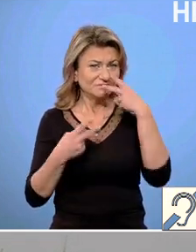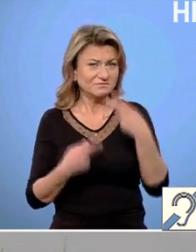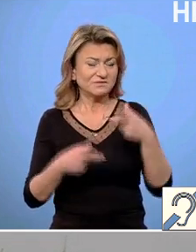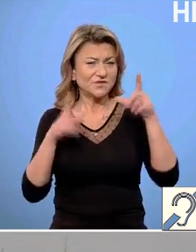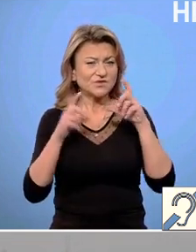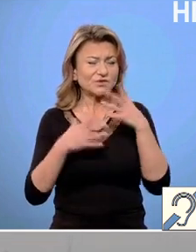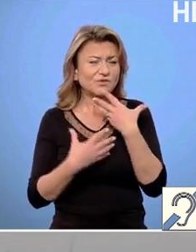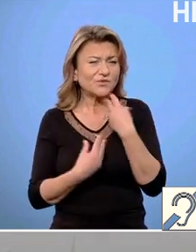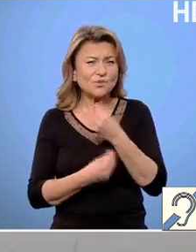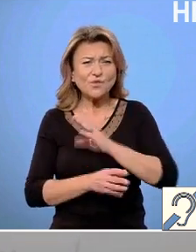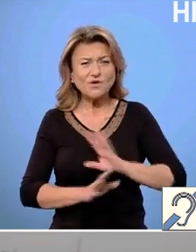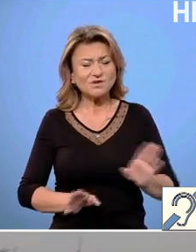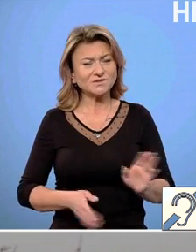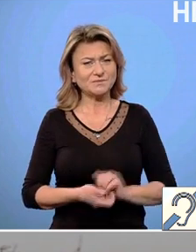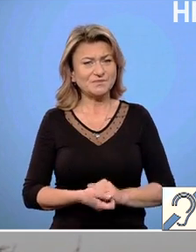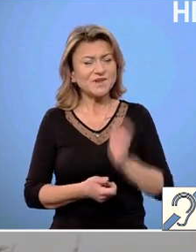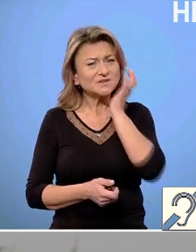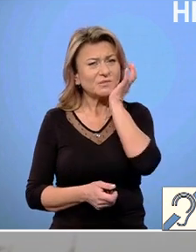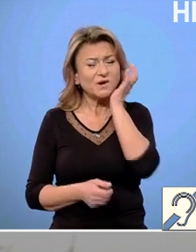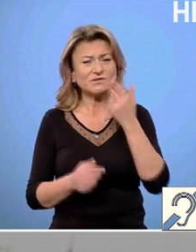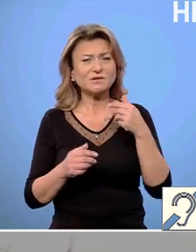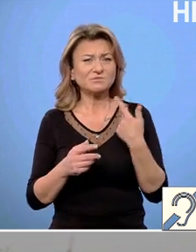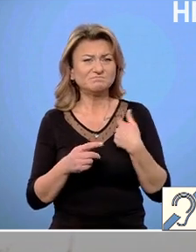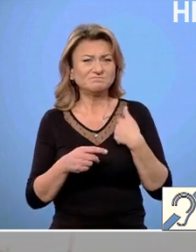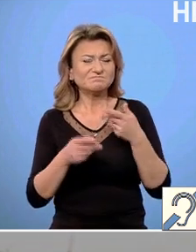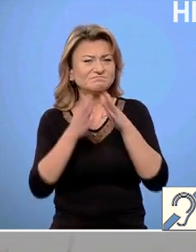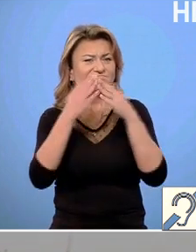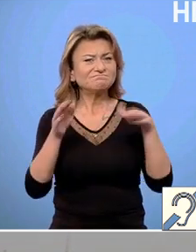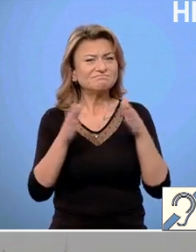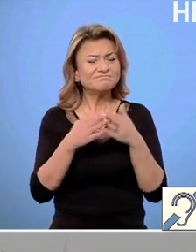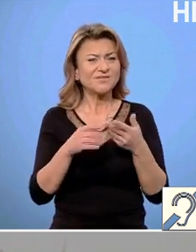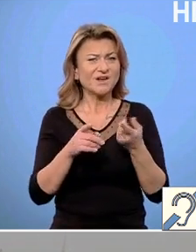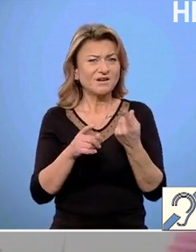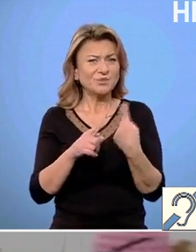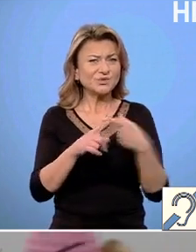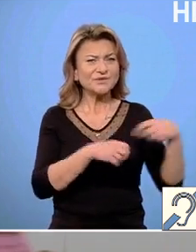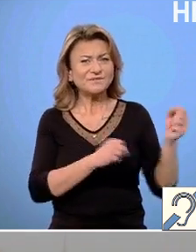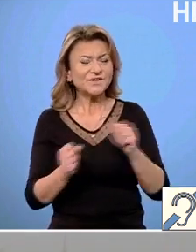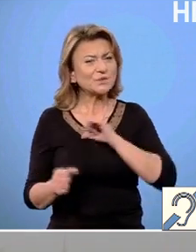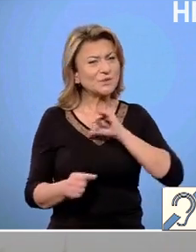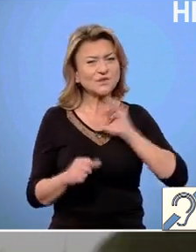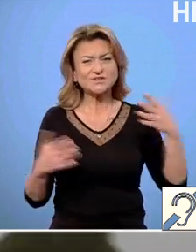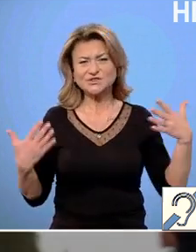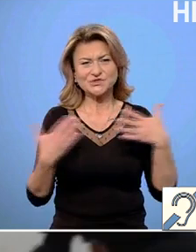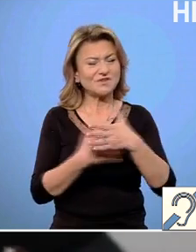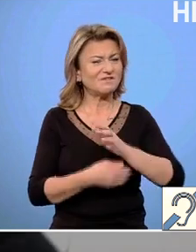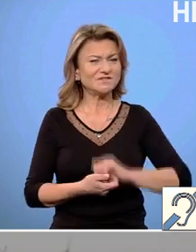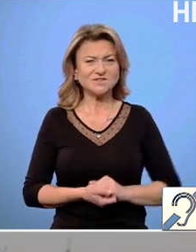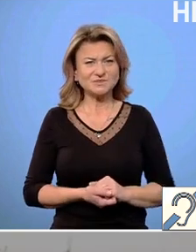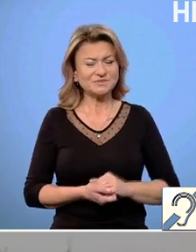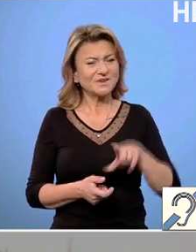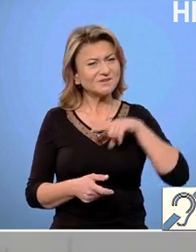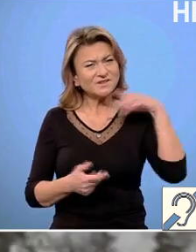absolut superbe. Zăpada după brazi, în bătaia vântului, chiar dacă e ceață, e